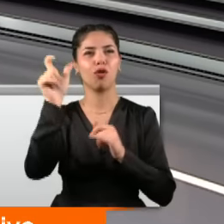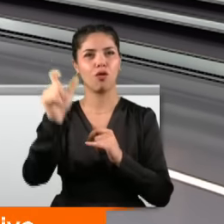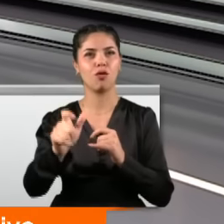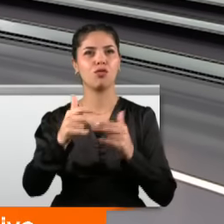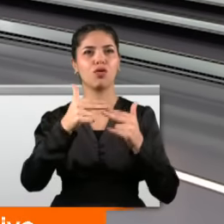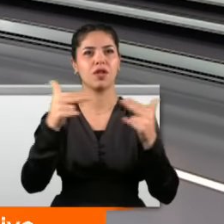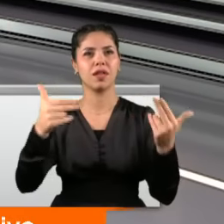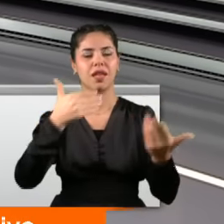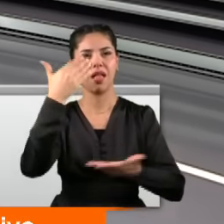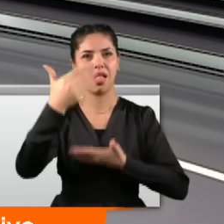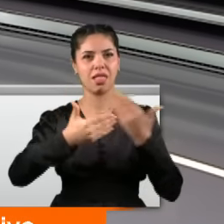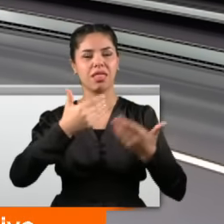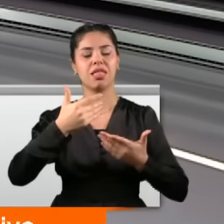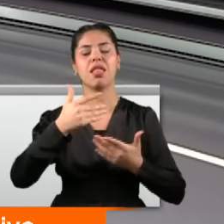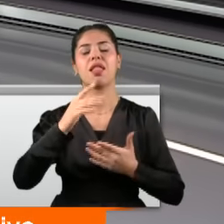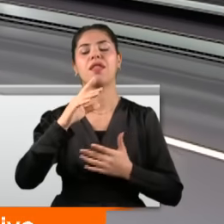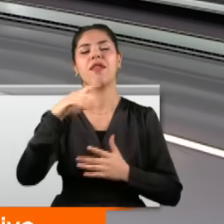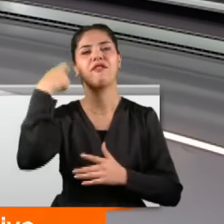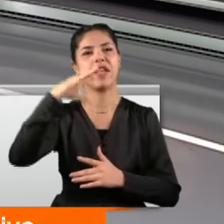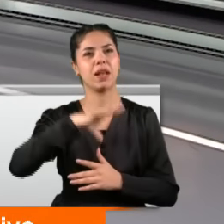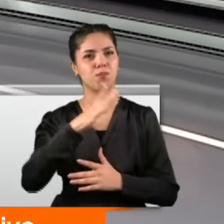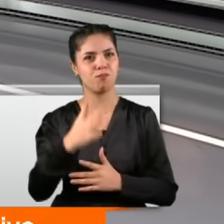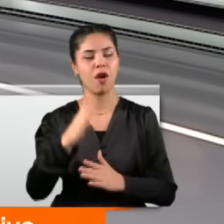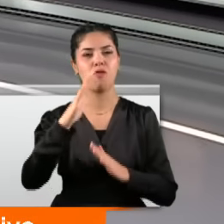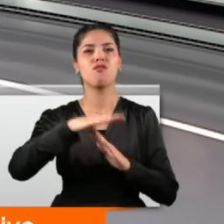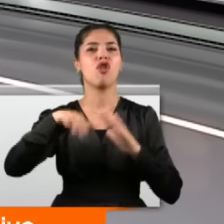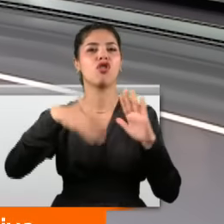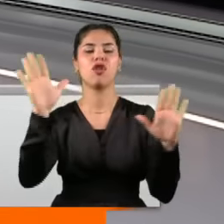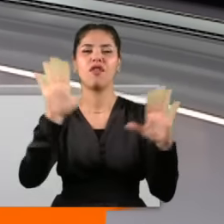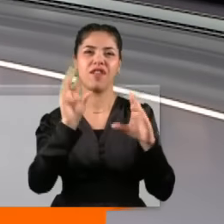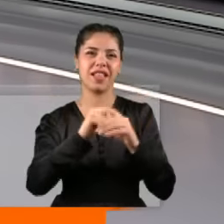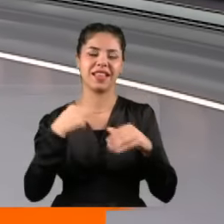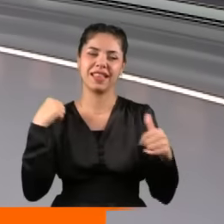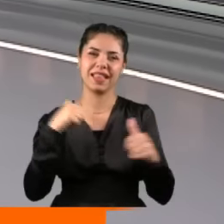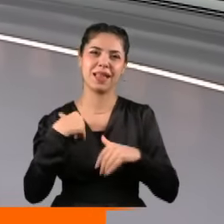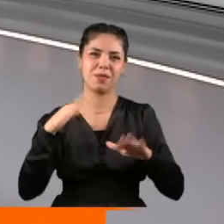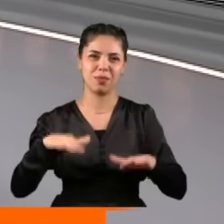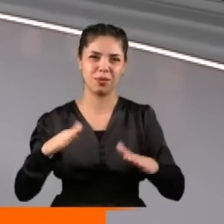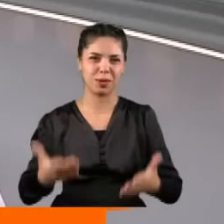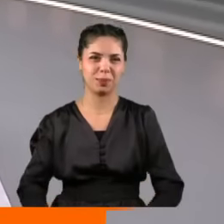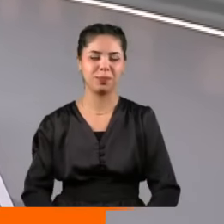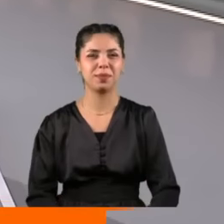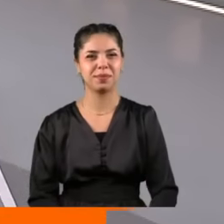hikayesi ekranlarınızda olacak, hatırlatalım. Aranın ardından kapanışım ben tekrar burada olacağım.